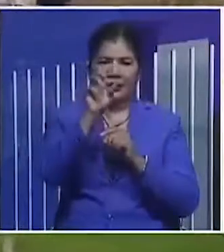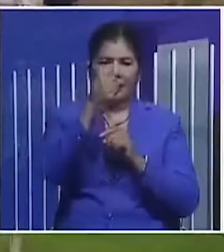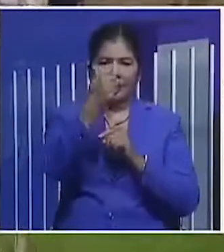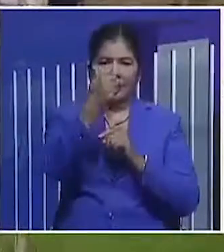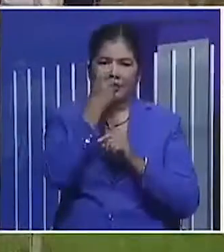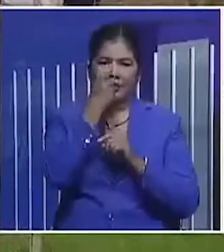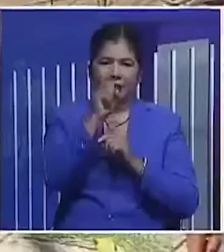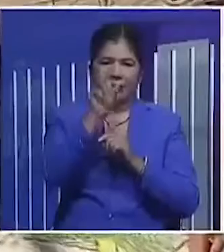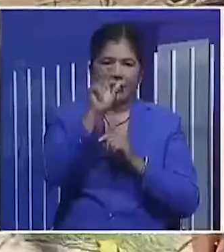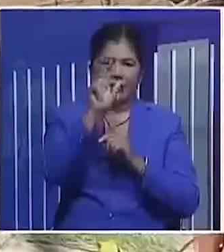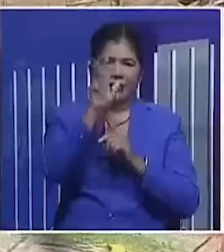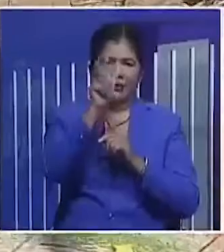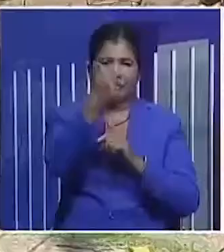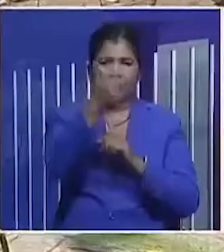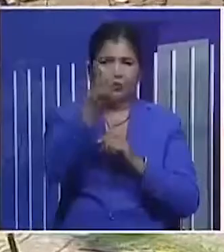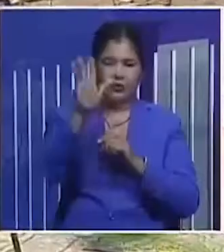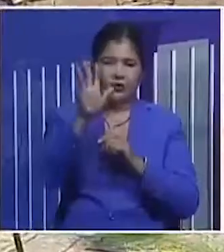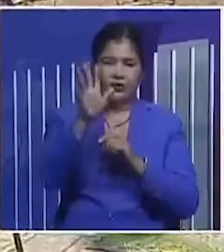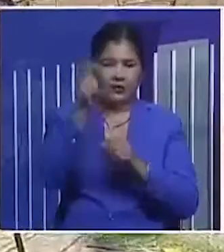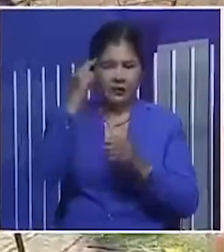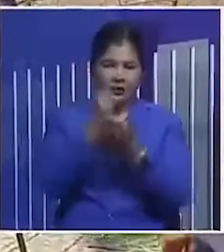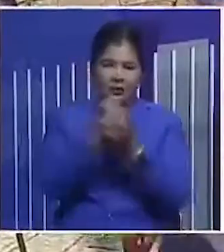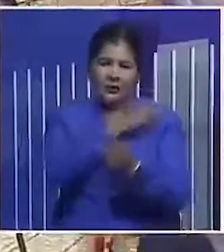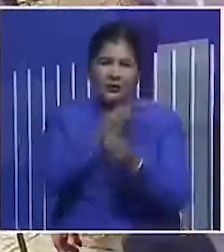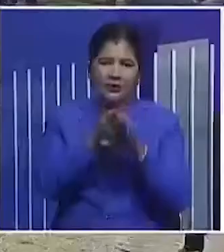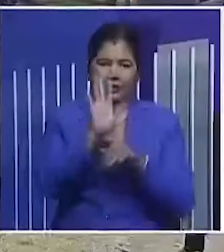13,659 मतदाता रहेका छन्। कुल मतदाताको